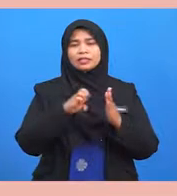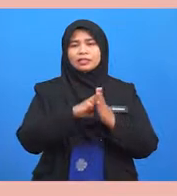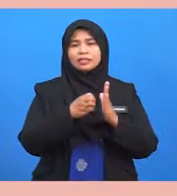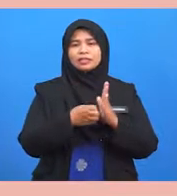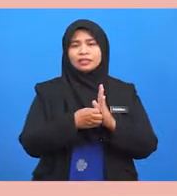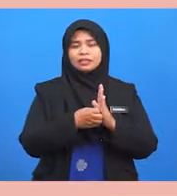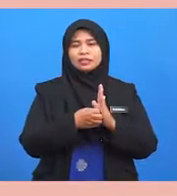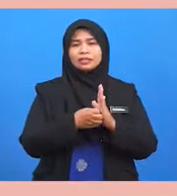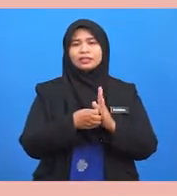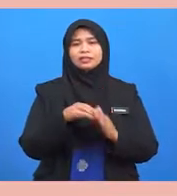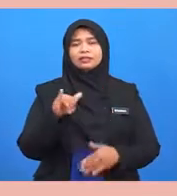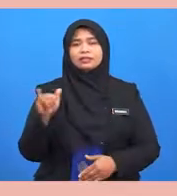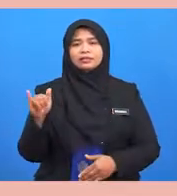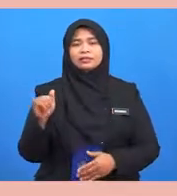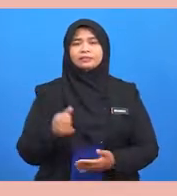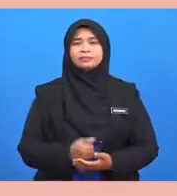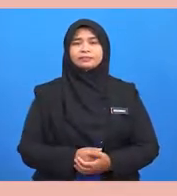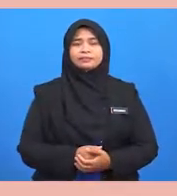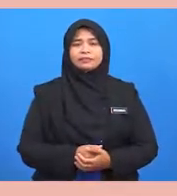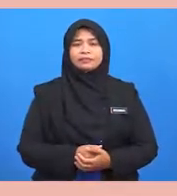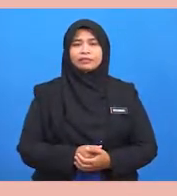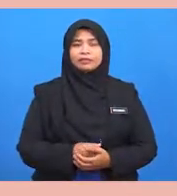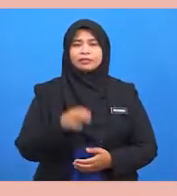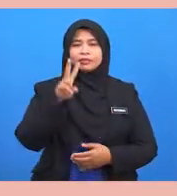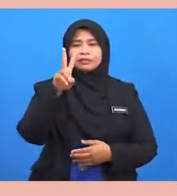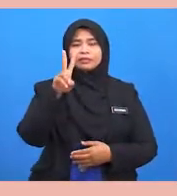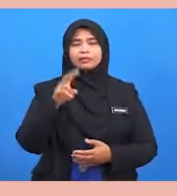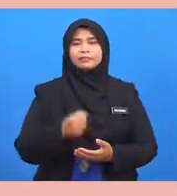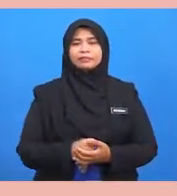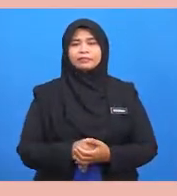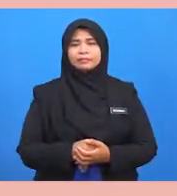menyatakan pengertiannya. Kedua,